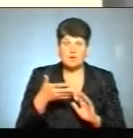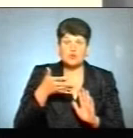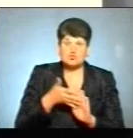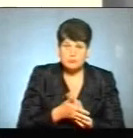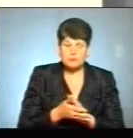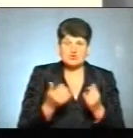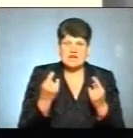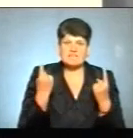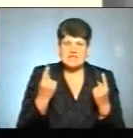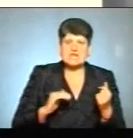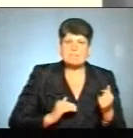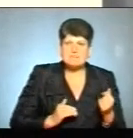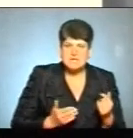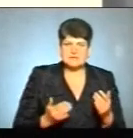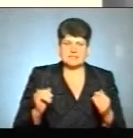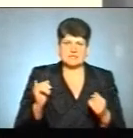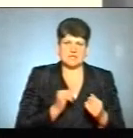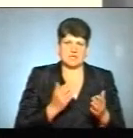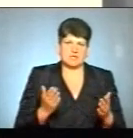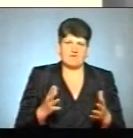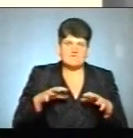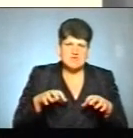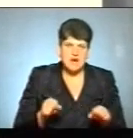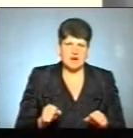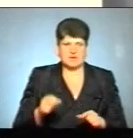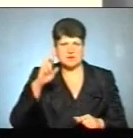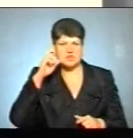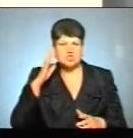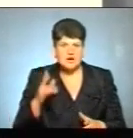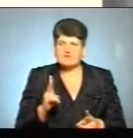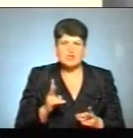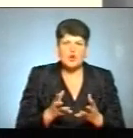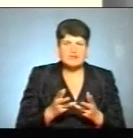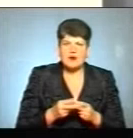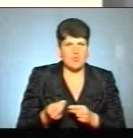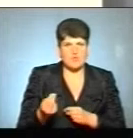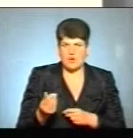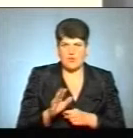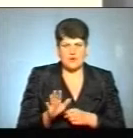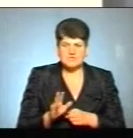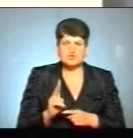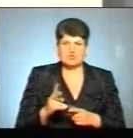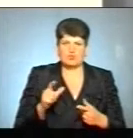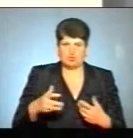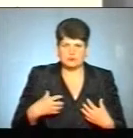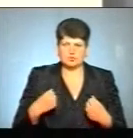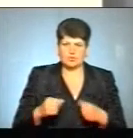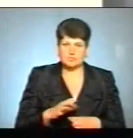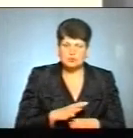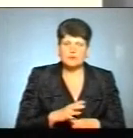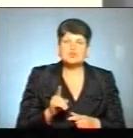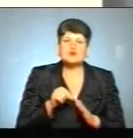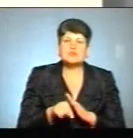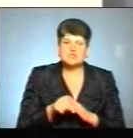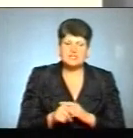зараз і великий бізнес, і влада, і держава, ніхто не рахує грошей, грошей для того, щоб люди виздоровлювали. Що означає виздоровлювати?